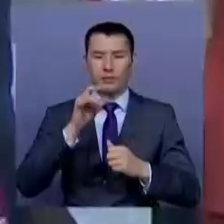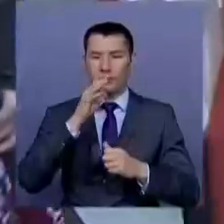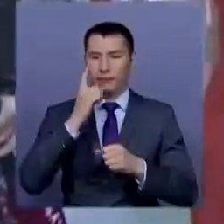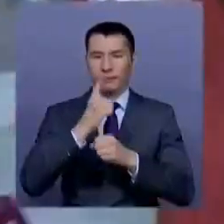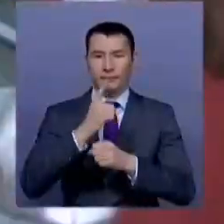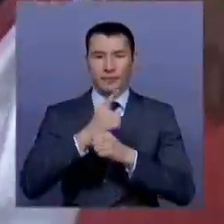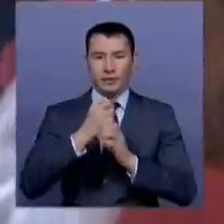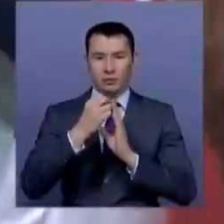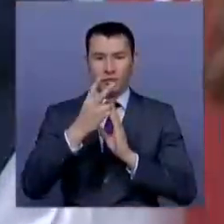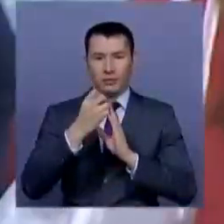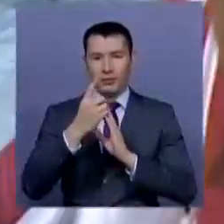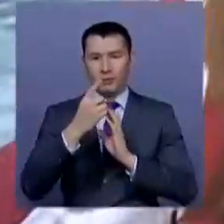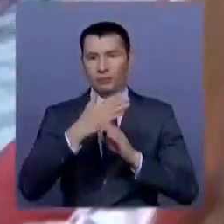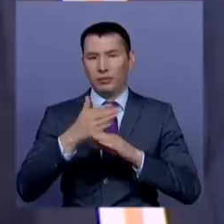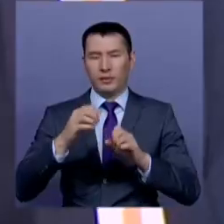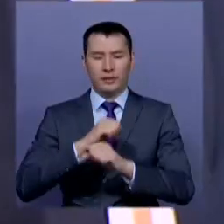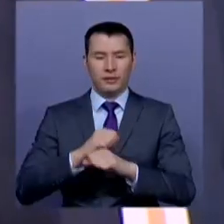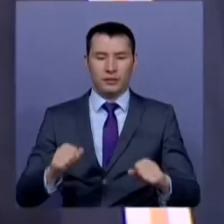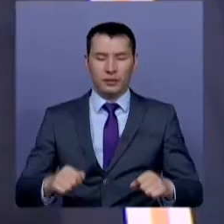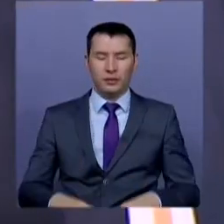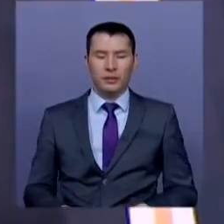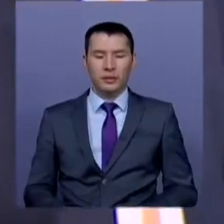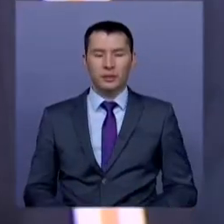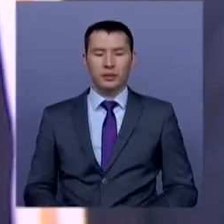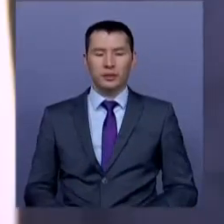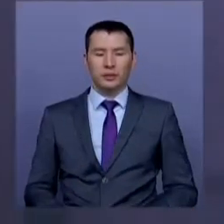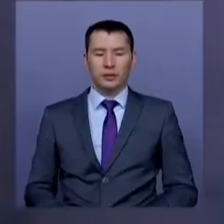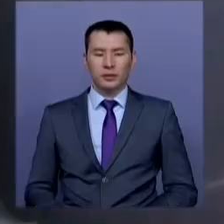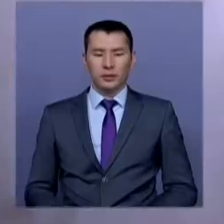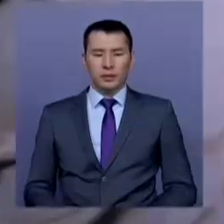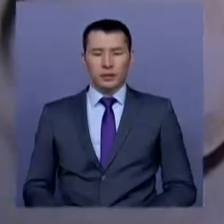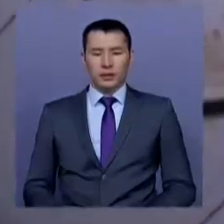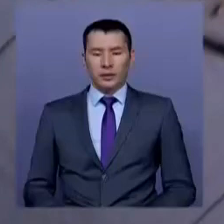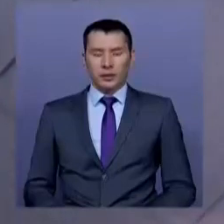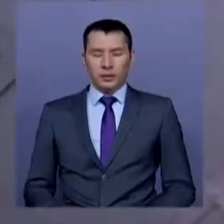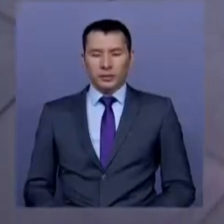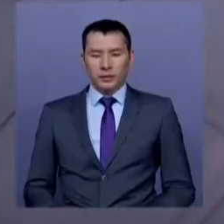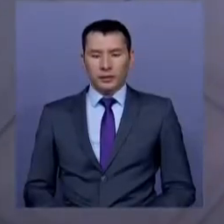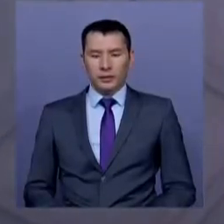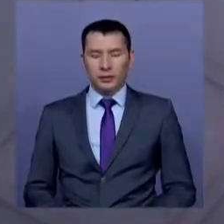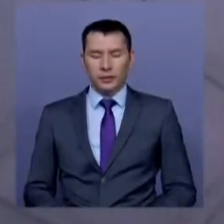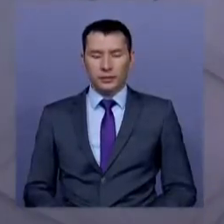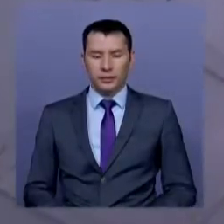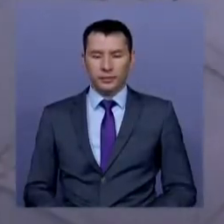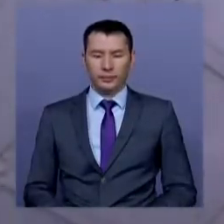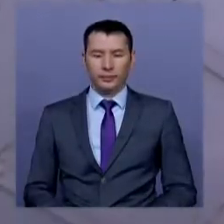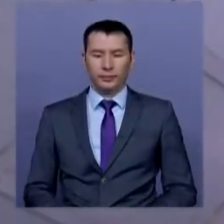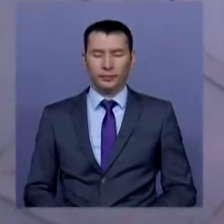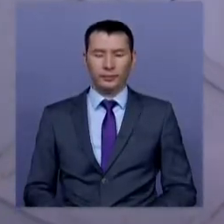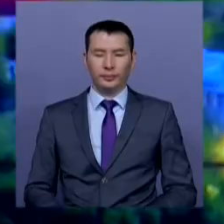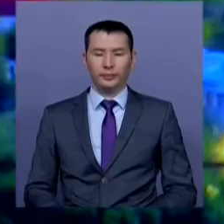Проявлять социальную ответственность в период карантина – обязанность каждого из нас. Аяна Рафина Рихпаева, Мурат Тайжанов, телеканал